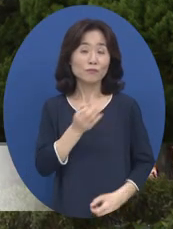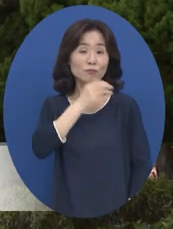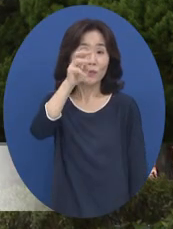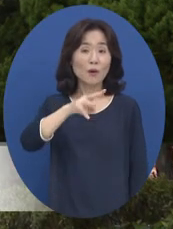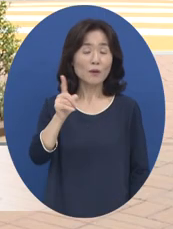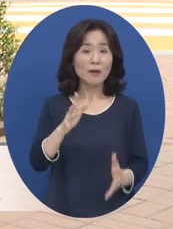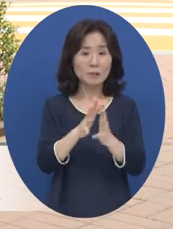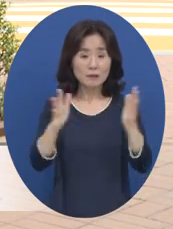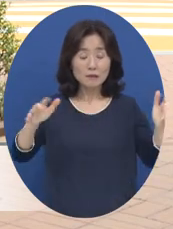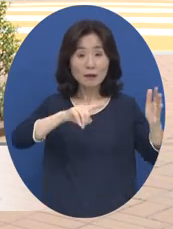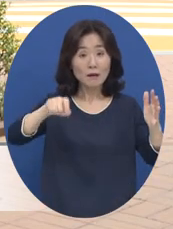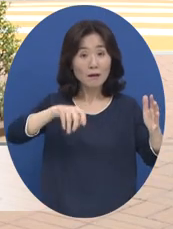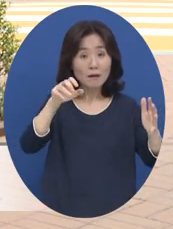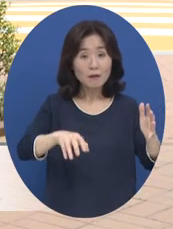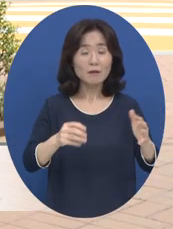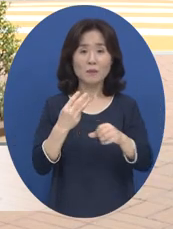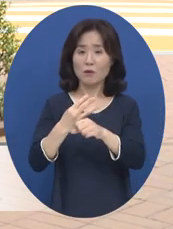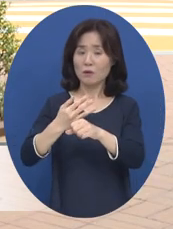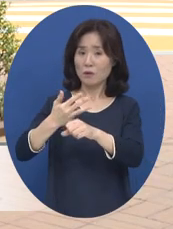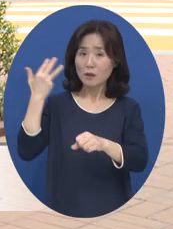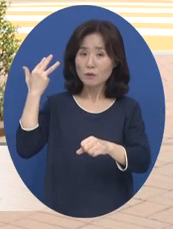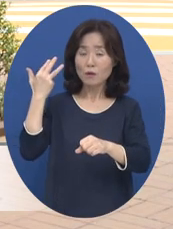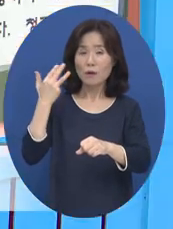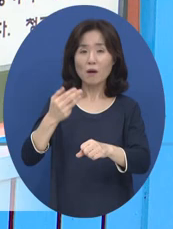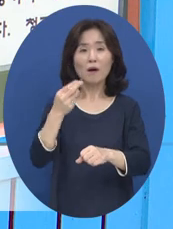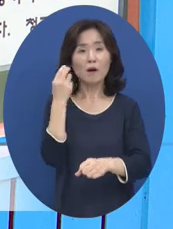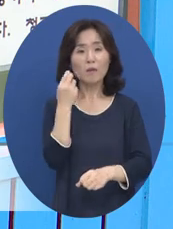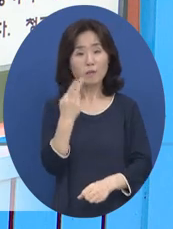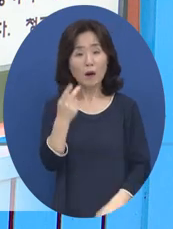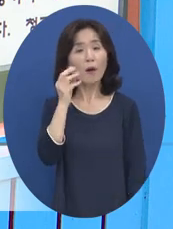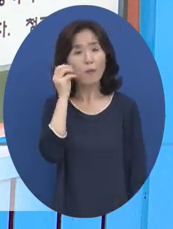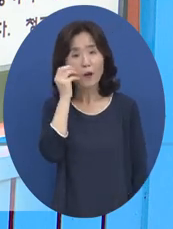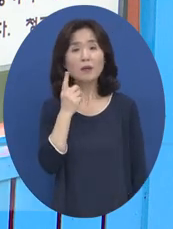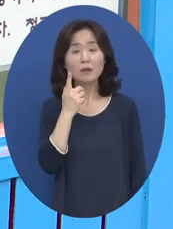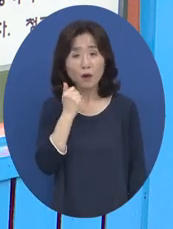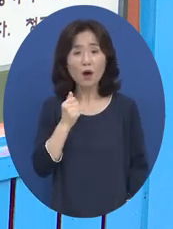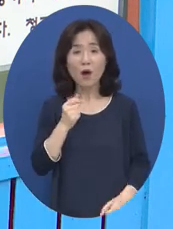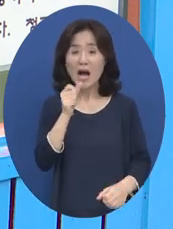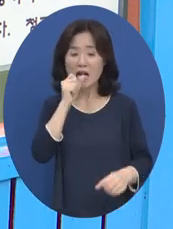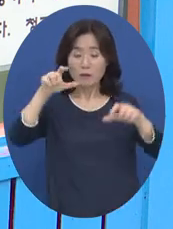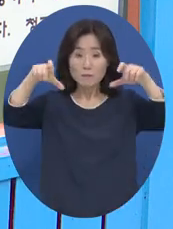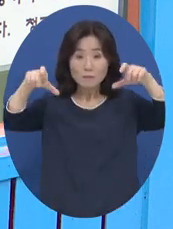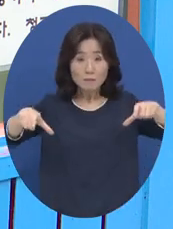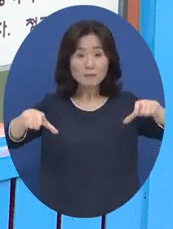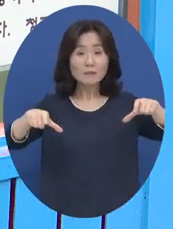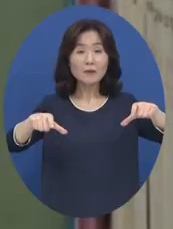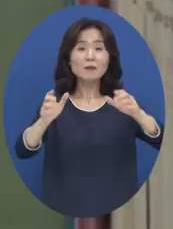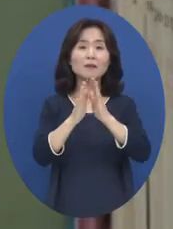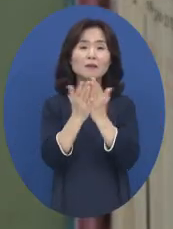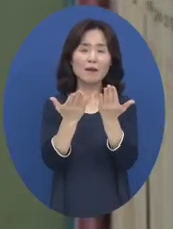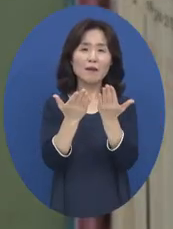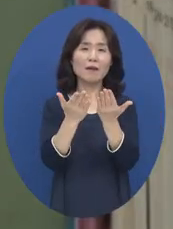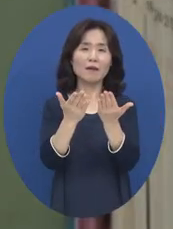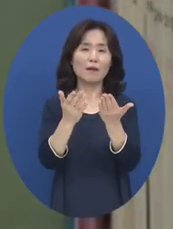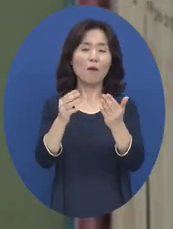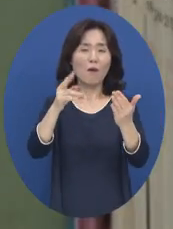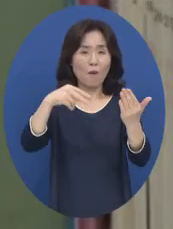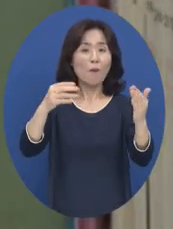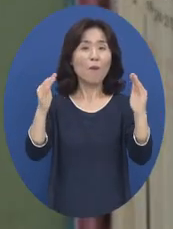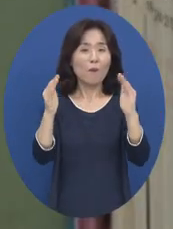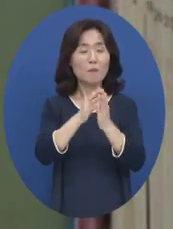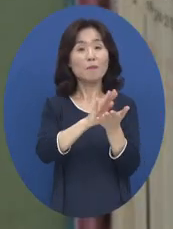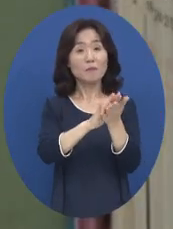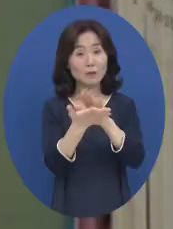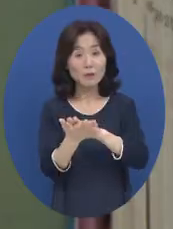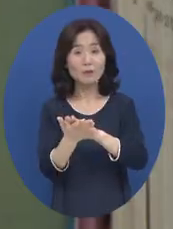아파트 단지 안. 8년 전까지만 해도 비어있던 컨테이너가 알록달록 책방으로 탈바꿈했습니다. 동네 주민들이